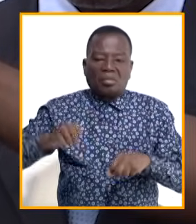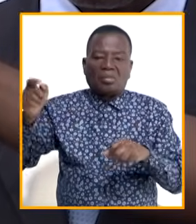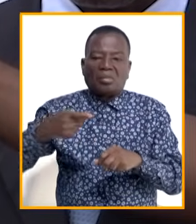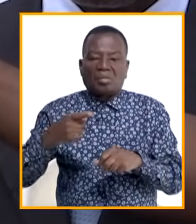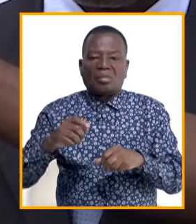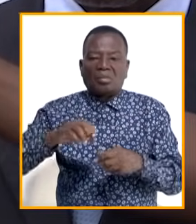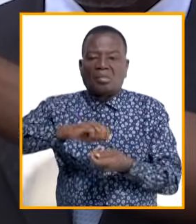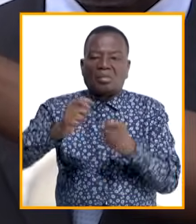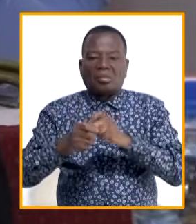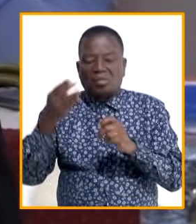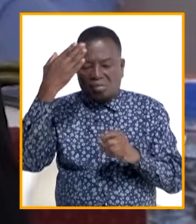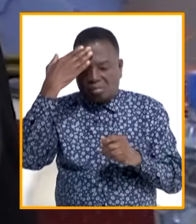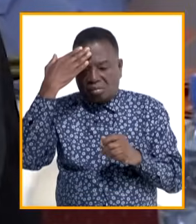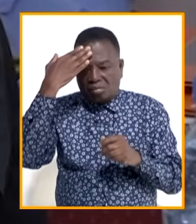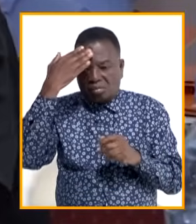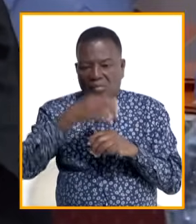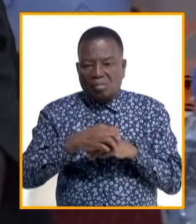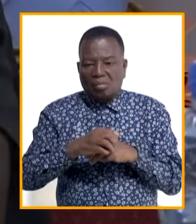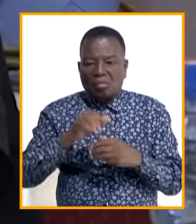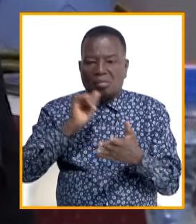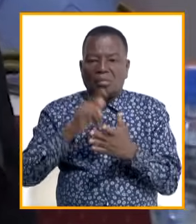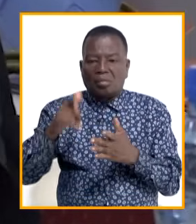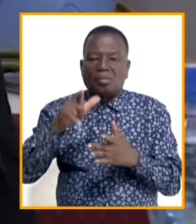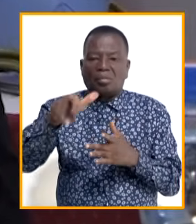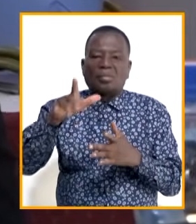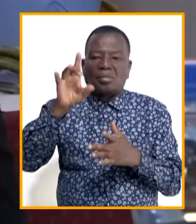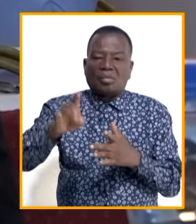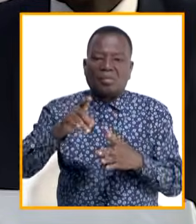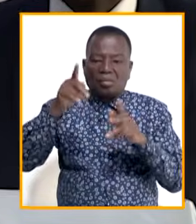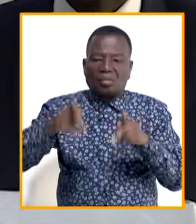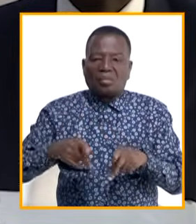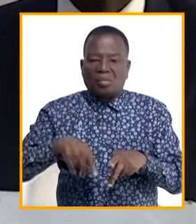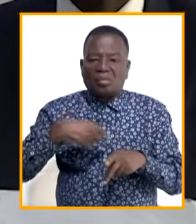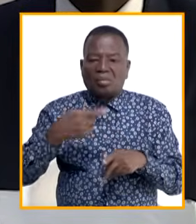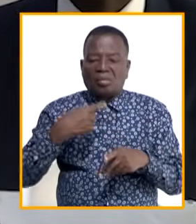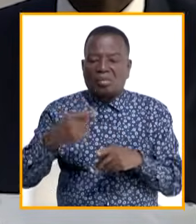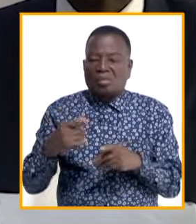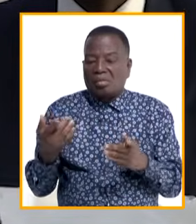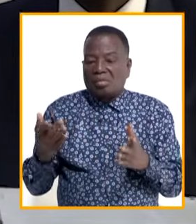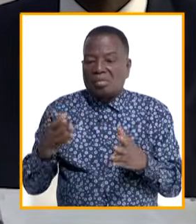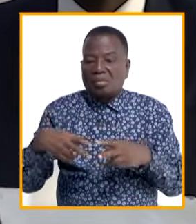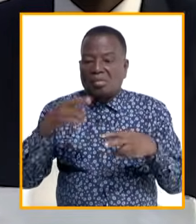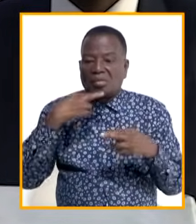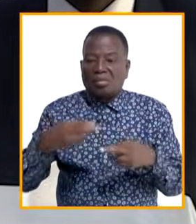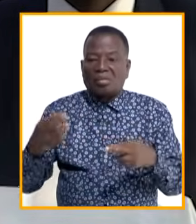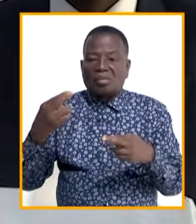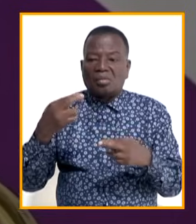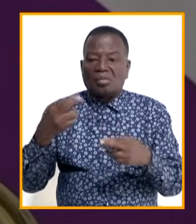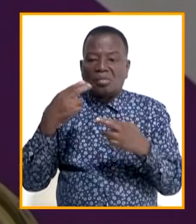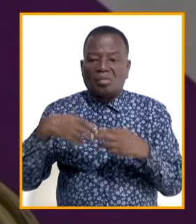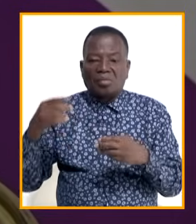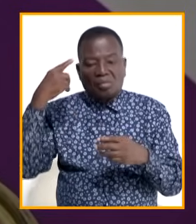de renouveler leurs connaissances. Ce sont 28 apprenants composés de pisciculteurs et de gestionnaires d'écloseries qui ont suivi